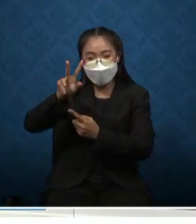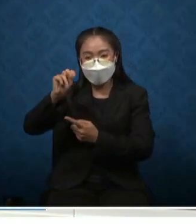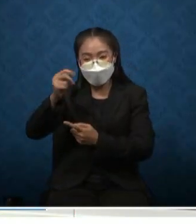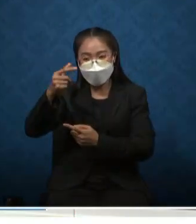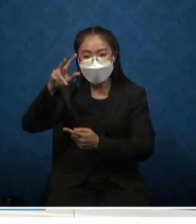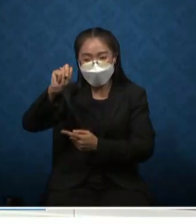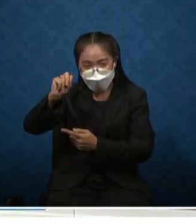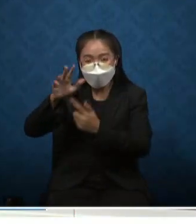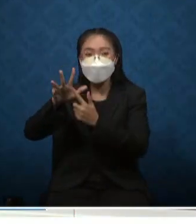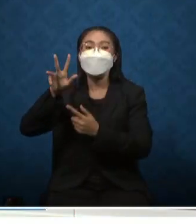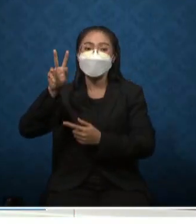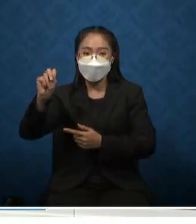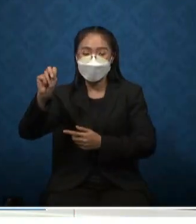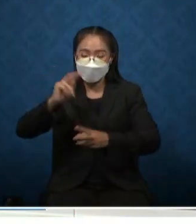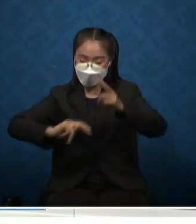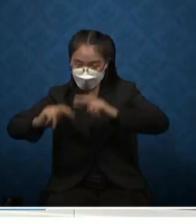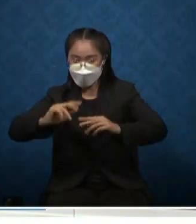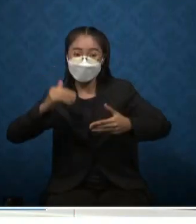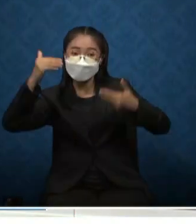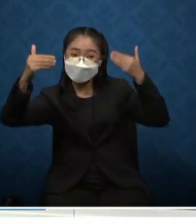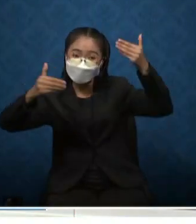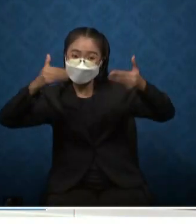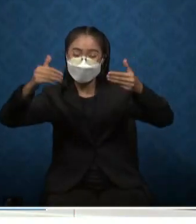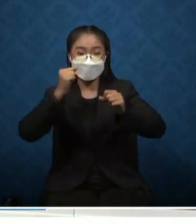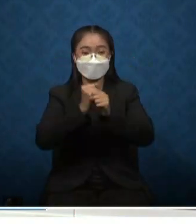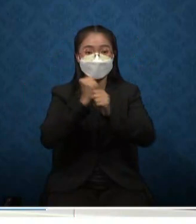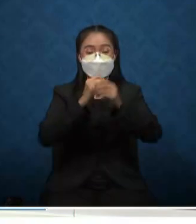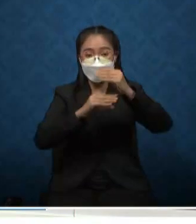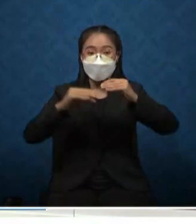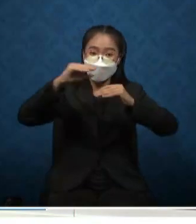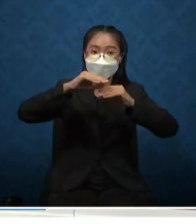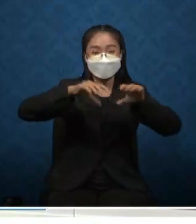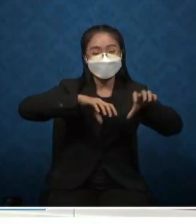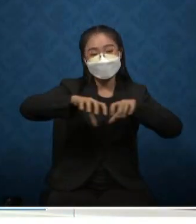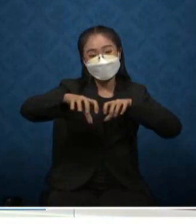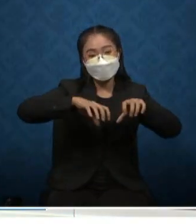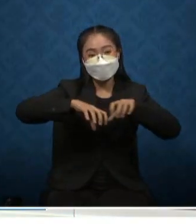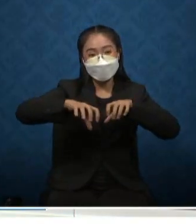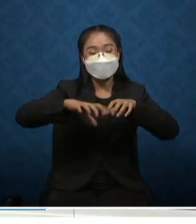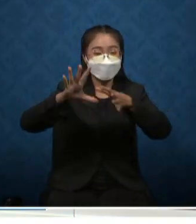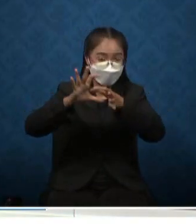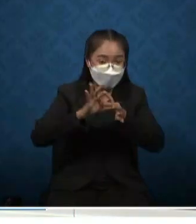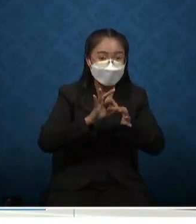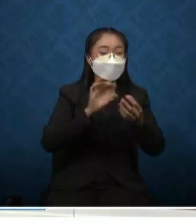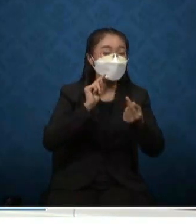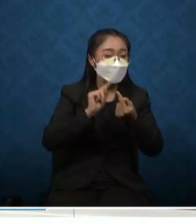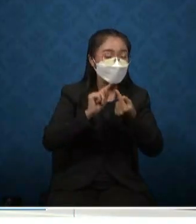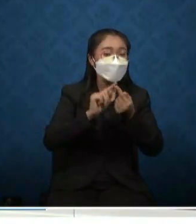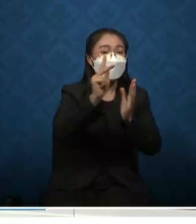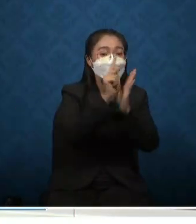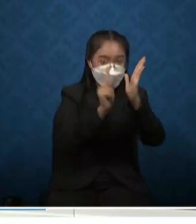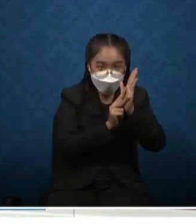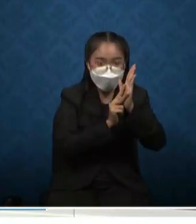การเงินกิจกรรมโครงการและความคืบหน้าในการดำเนินการซึ่งมีความเกี่ยวข้องในด้านกฎ